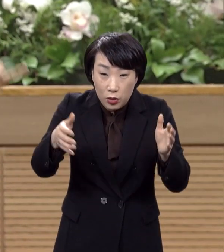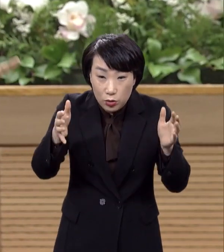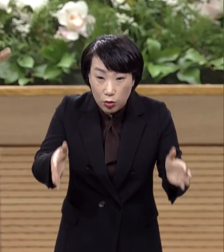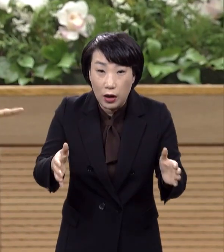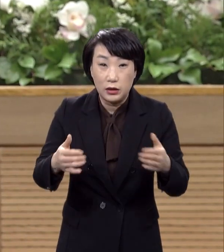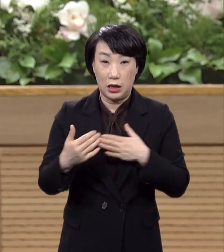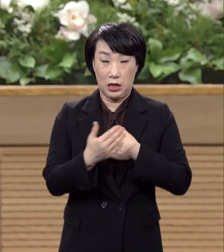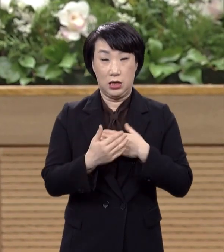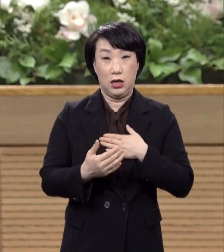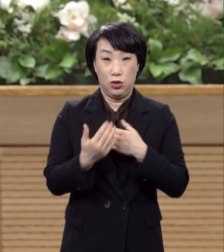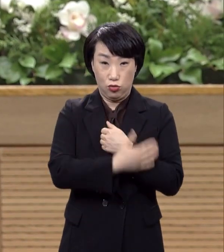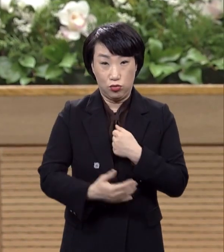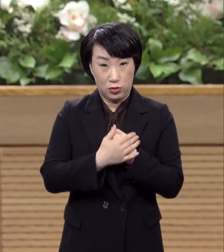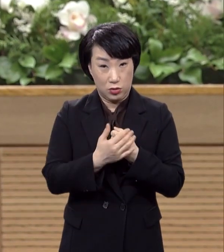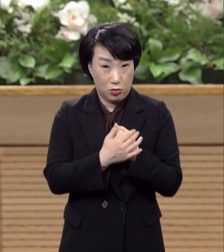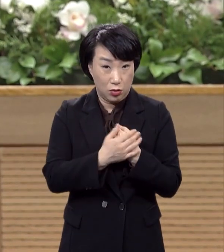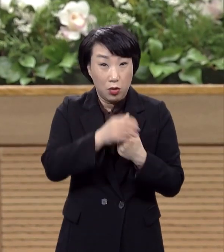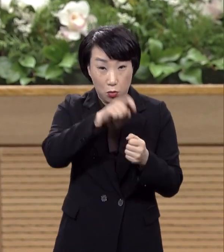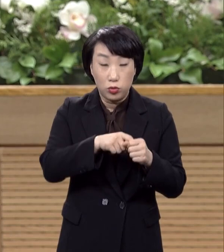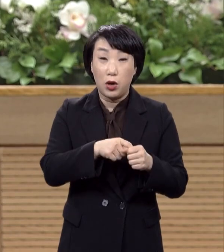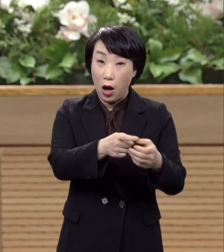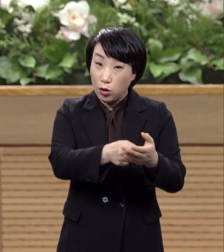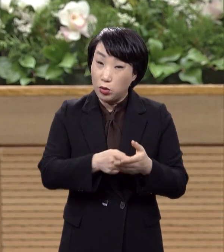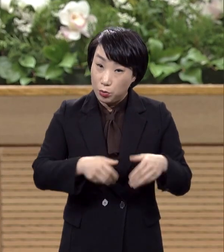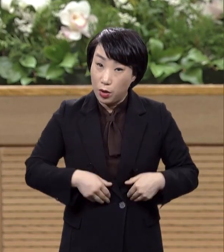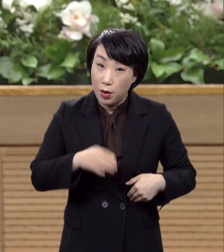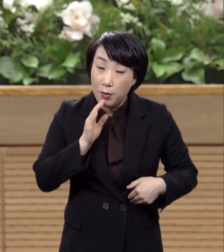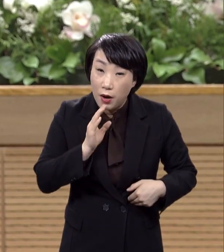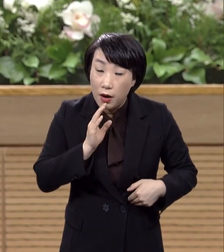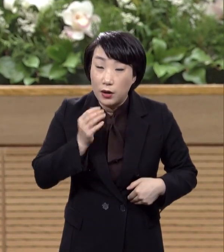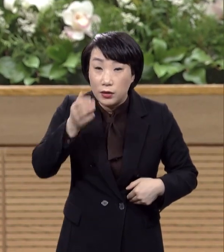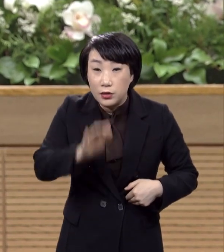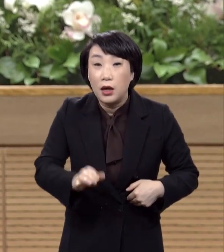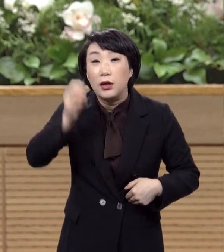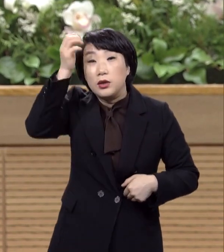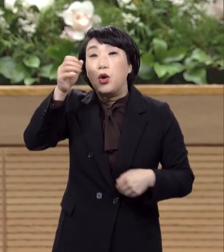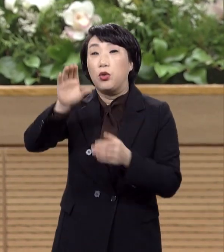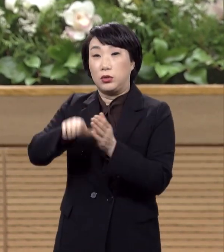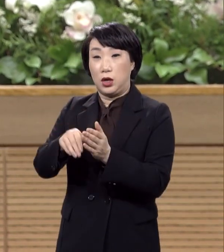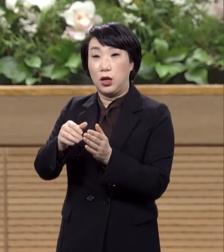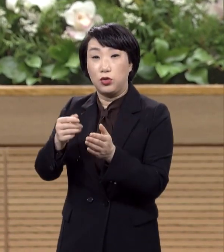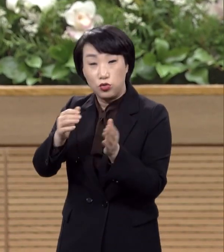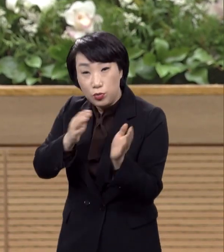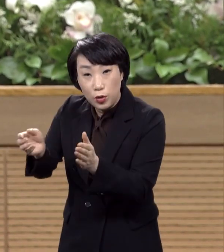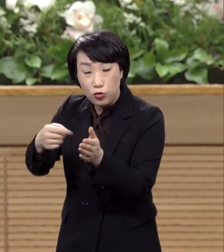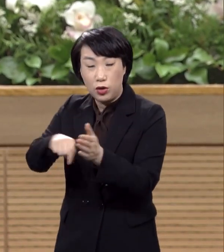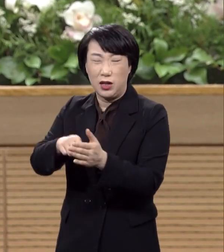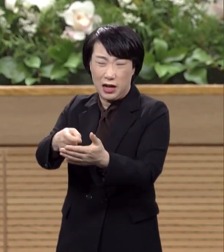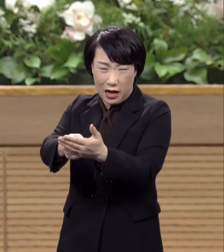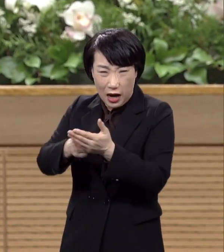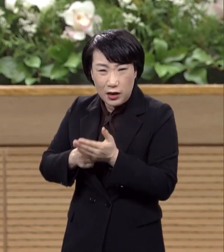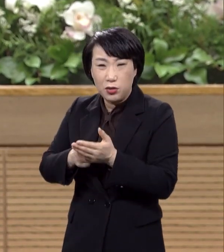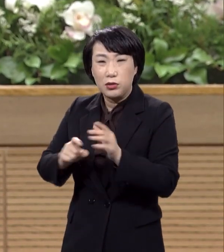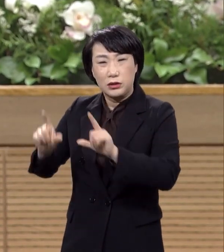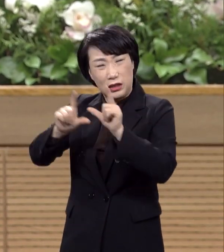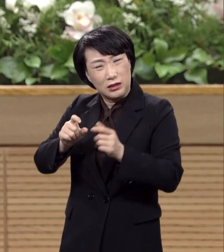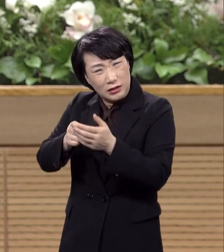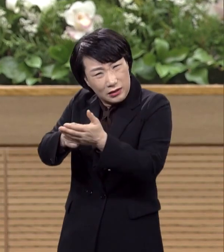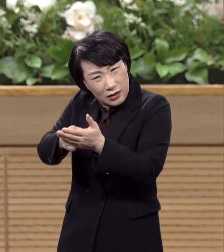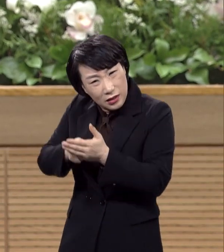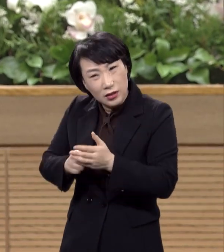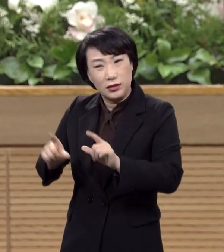육신을 위해서도 아껴야 되지만 내 영혼의 때를 위해서 얼마나 아끼고